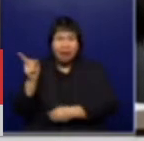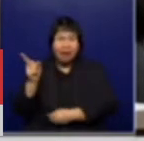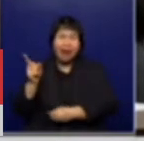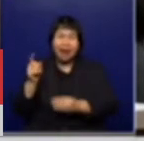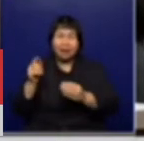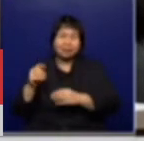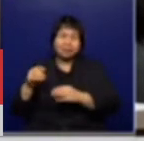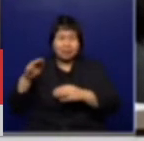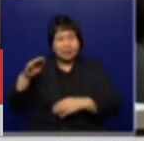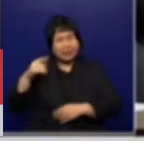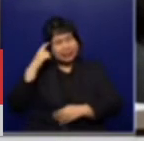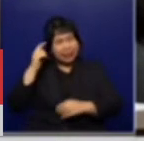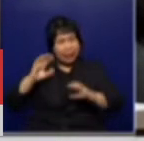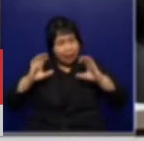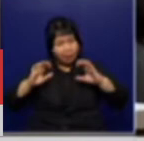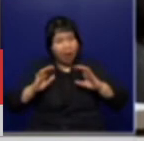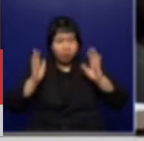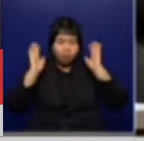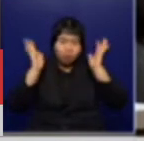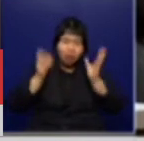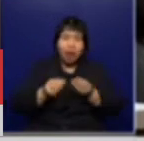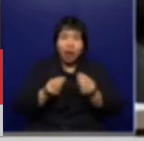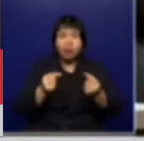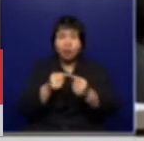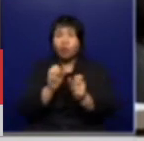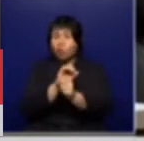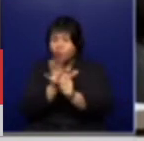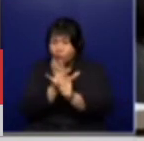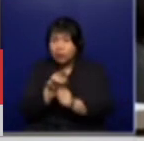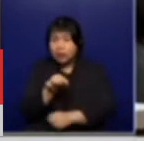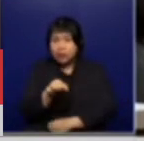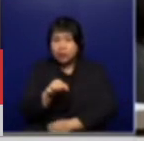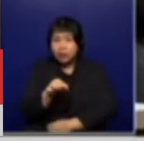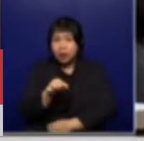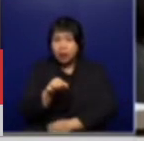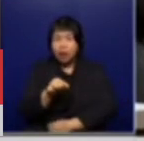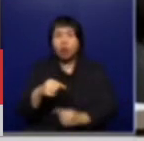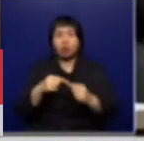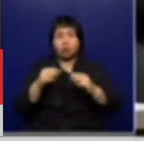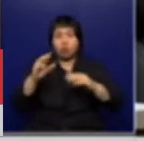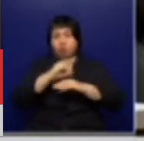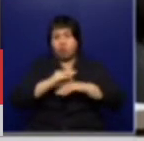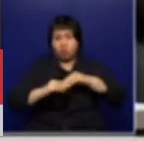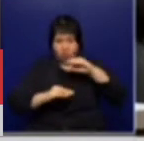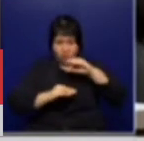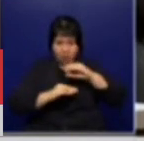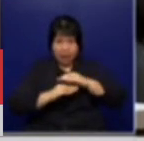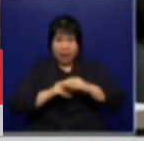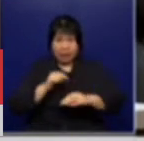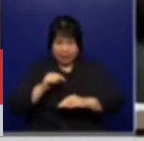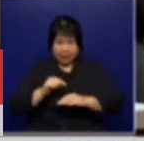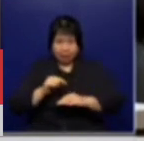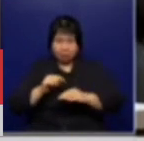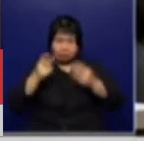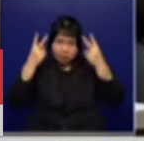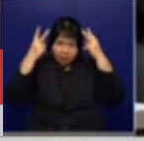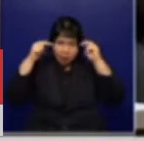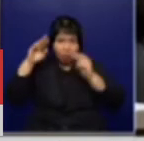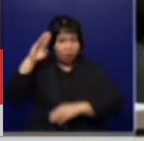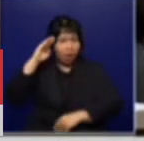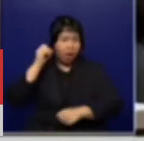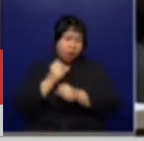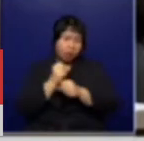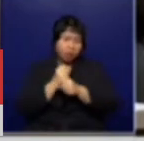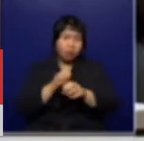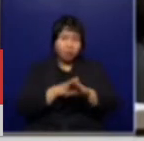าให้ความสำคัญในช่วงวิกฤตโควิด-19 นี้เป็นโครงการที่รัฐบาลพลเอกประยุทธ์ทำมาแล้วกว่า